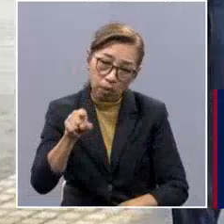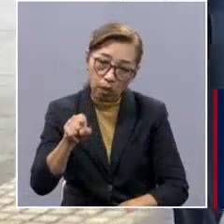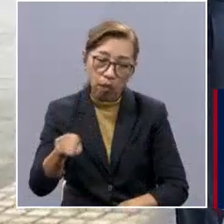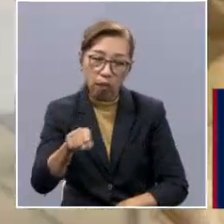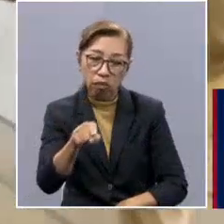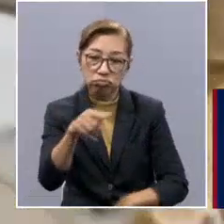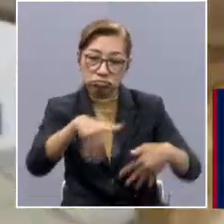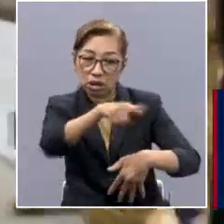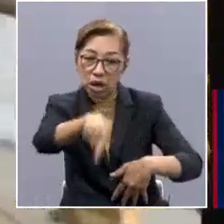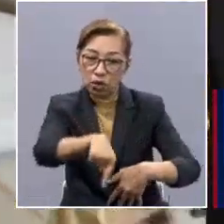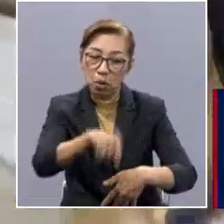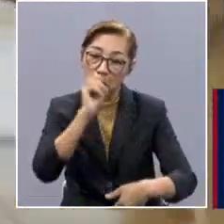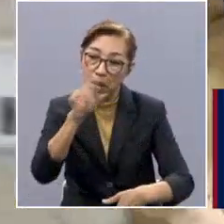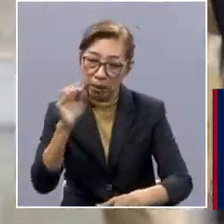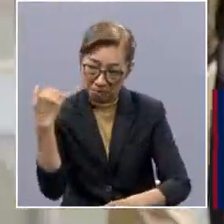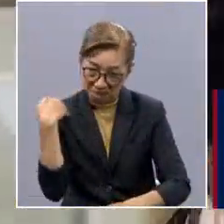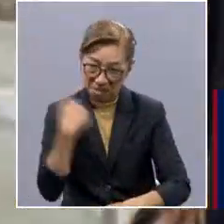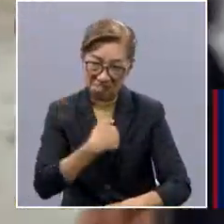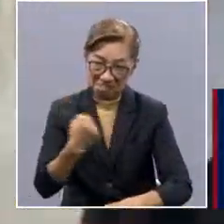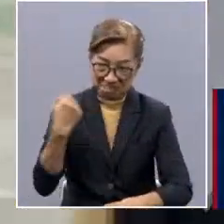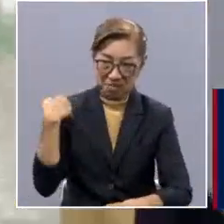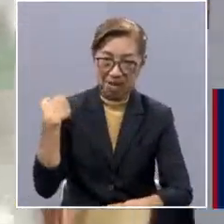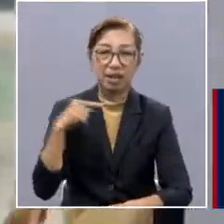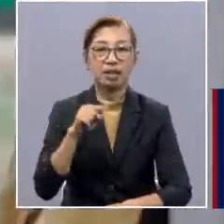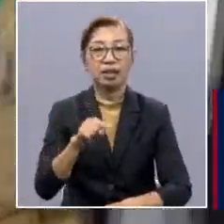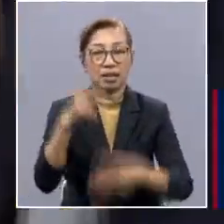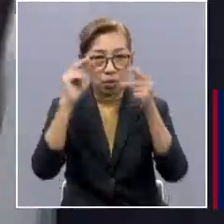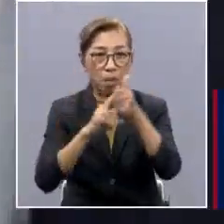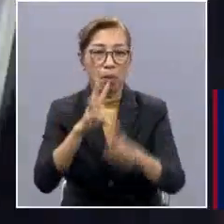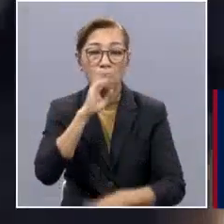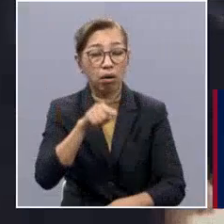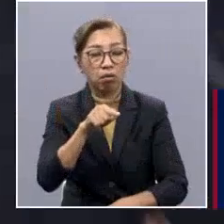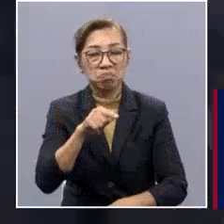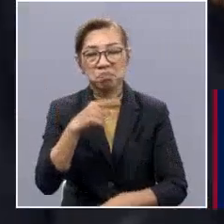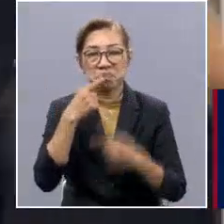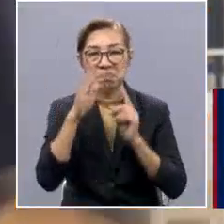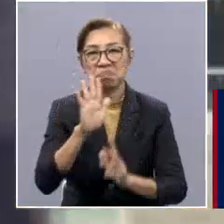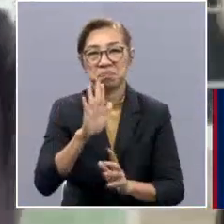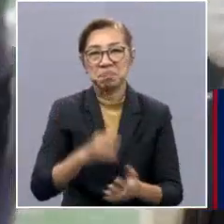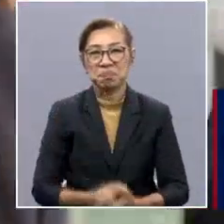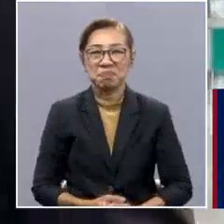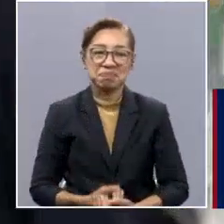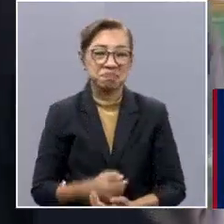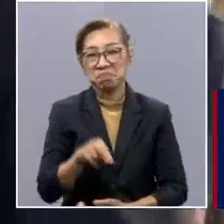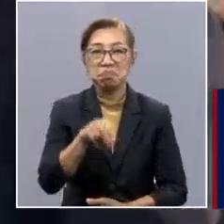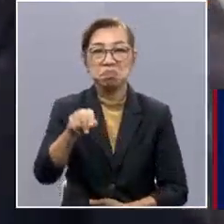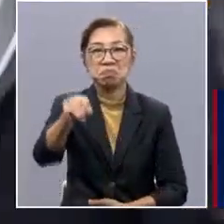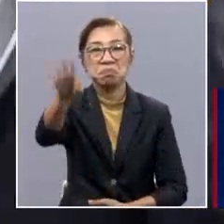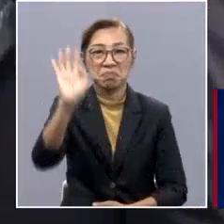ได้เสียงตอบรับจากประชาชนเมื่อวานนี้มีกำลังใจมากขึ้นไหมบิ๊กป้อมก็บอกไม่ได้ตอบคำถามนะในคำถามนี้แล้วก็เดินไปเล